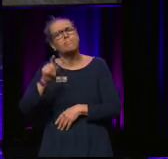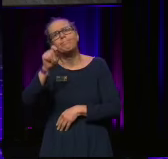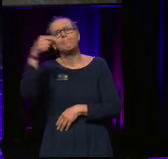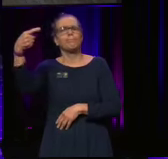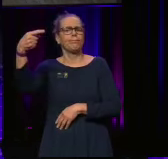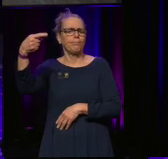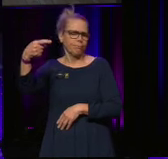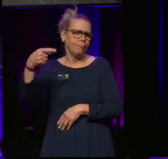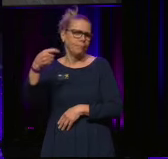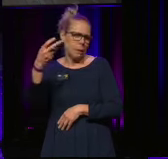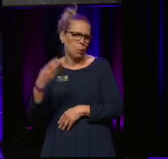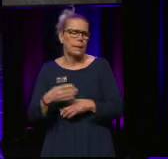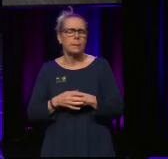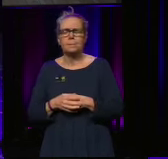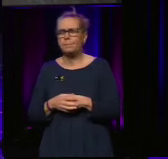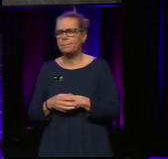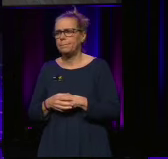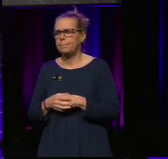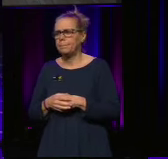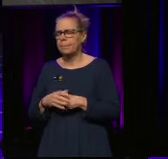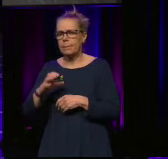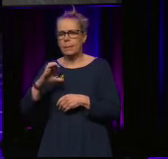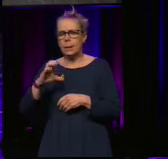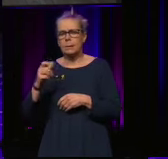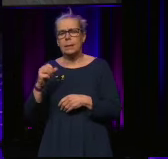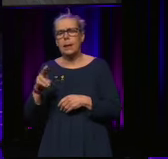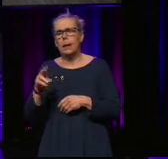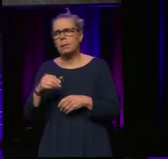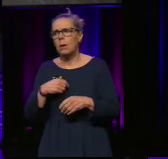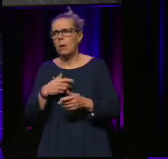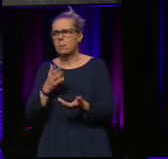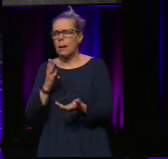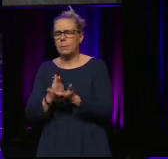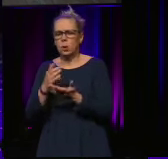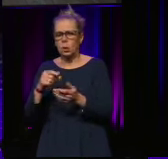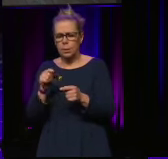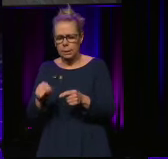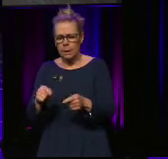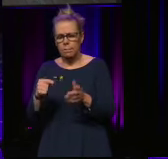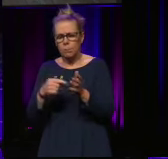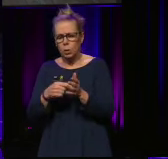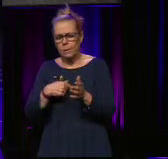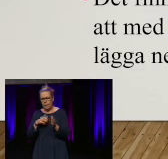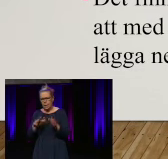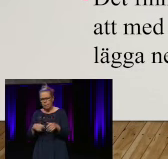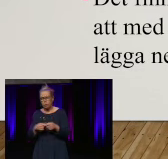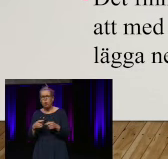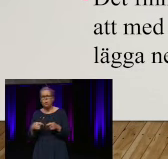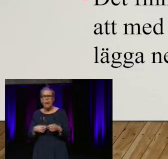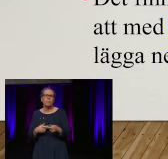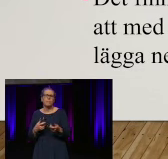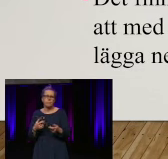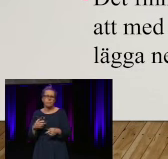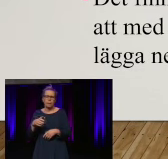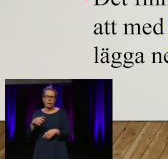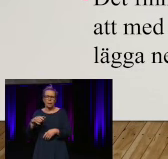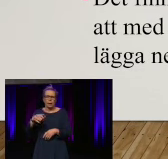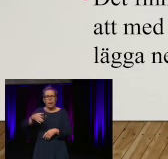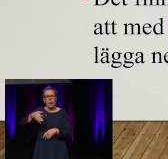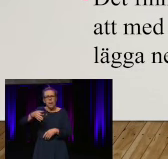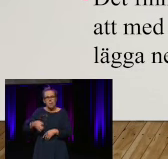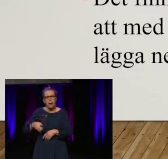Absolut. Nu ska vi se. Då har vi den var vi på förut. Då ska vi titta på den public service oberoende. Ni